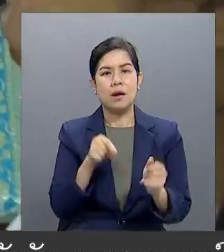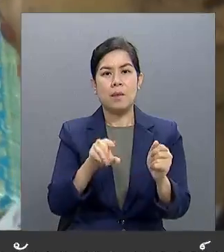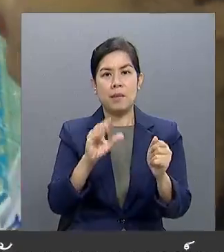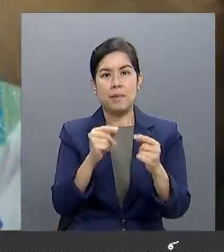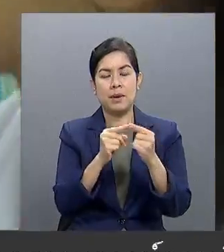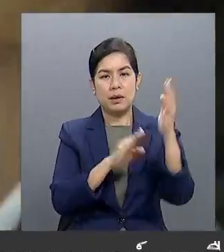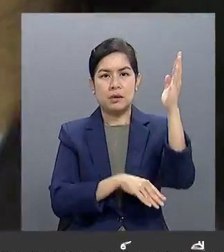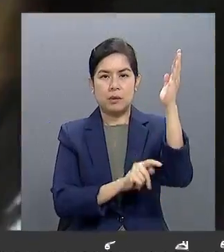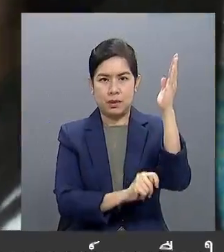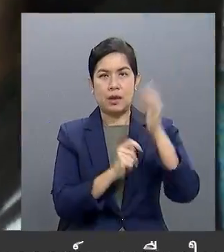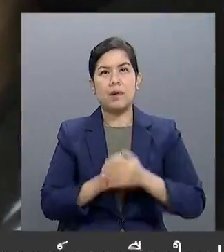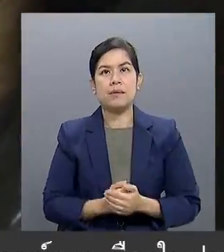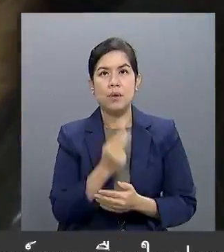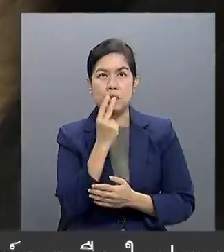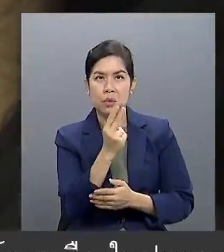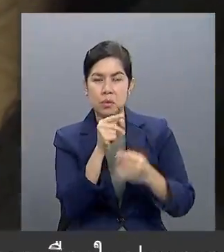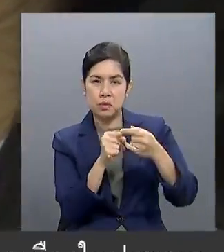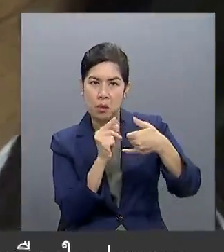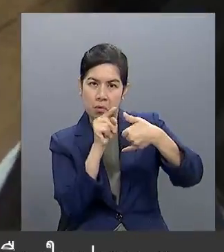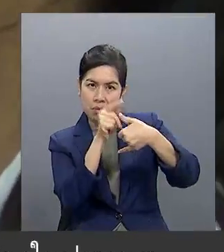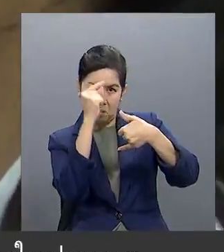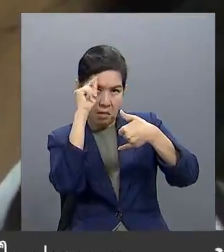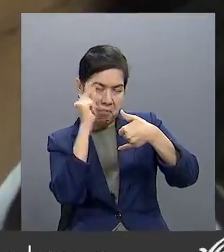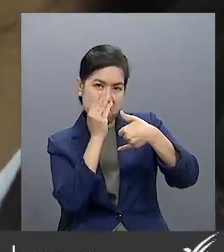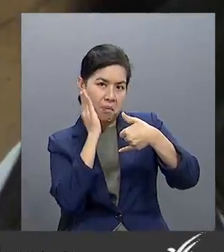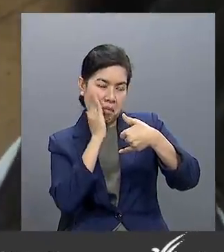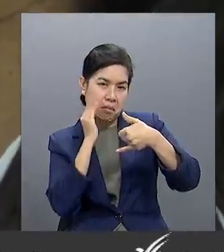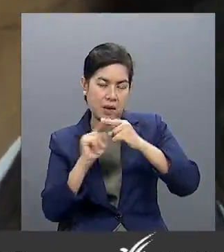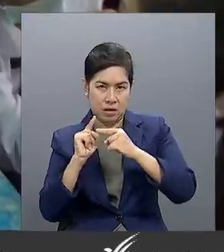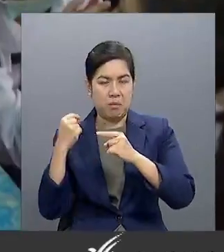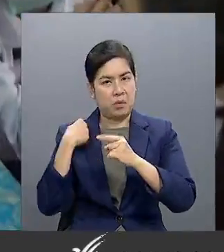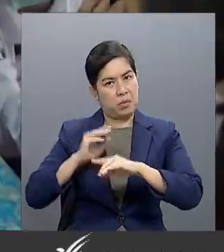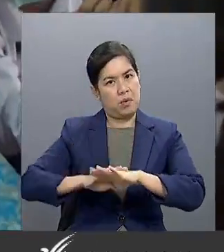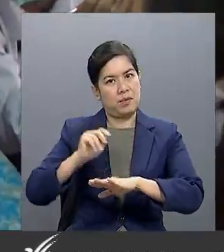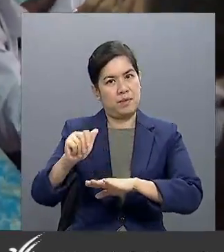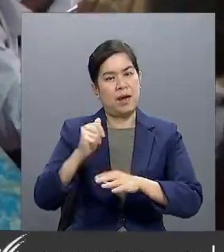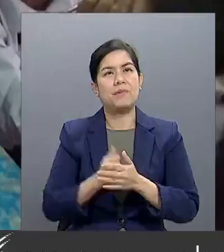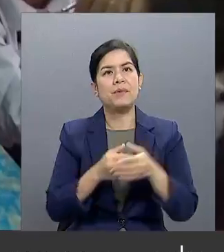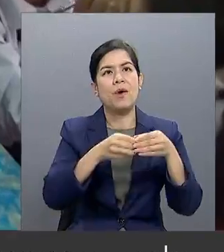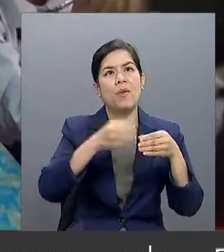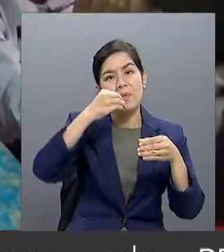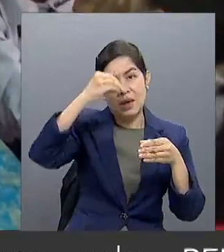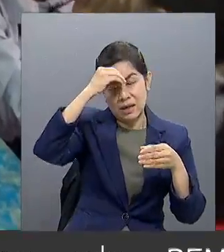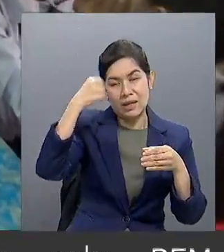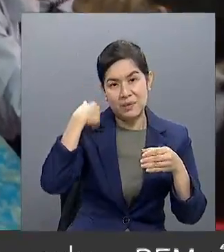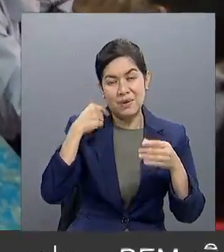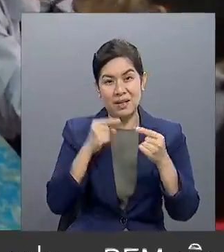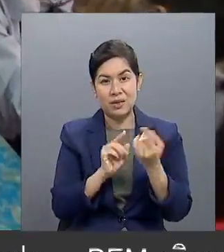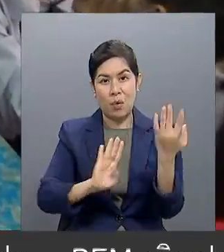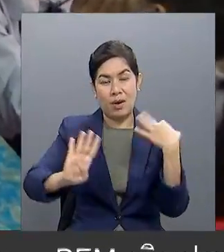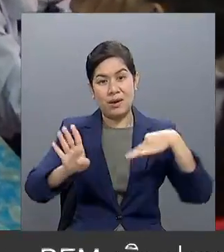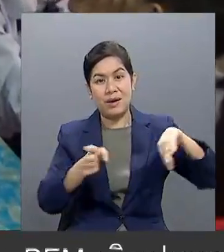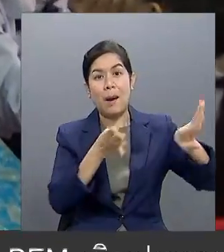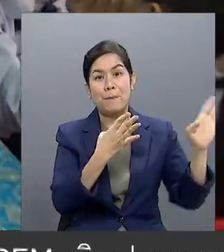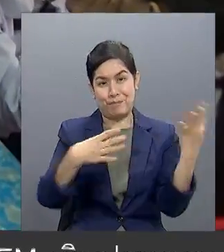ฝีมือการแต่งหน้าถือว่าโปรเฟสชันนอลอยู่นะโดยนักเรียนกลุ่มนี้เป็นนักเรียนนาฏศิลป์มีการเรียนการสอนแต่งหน้าขึ้นเพราะว่าเวลาไปออกง